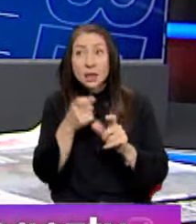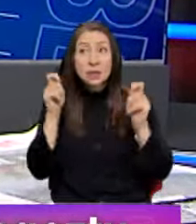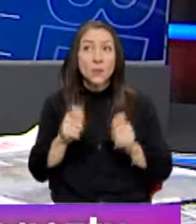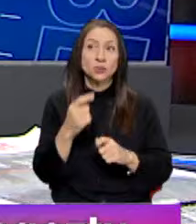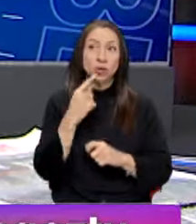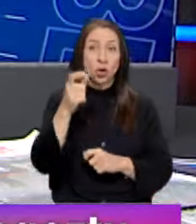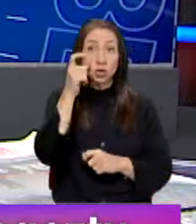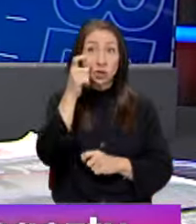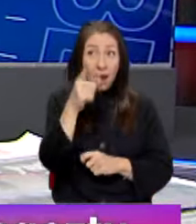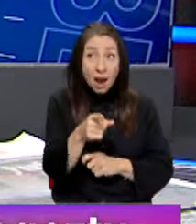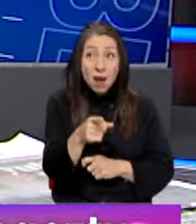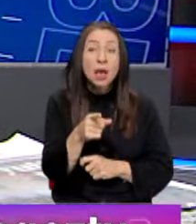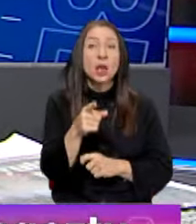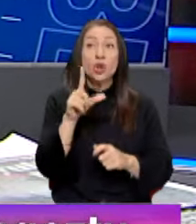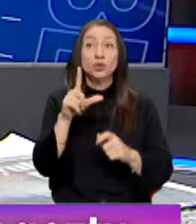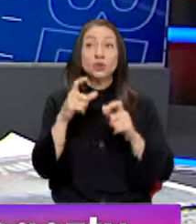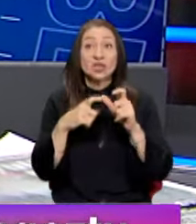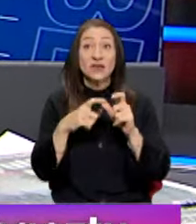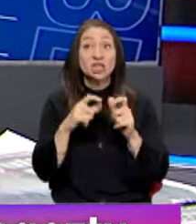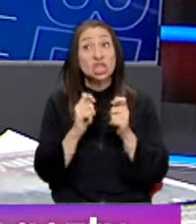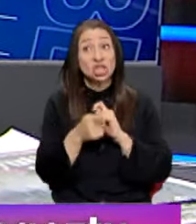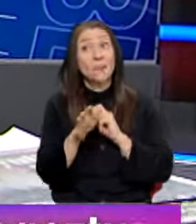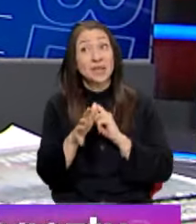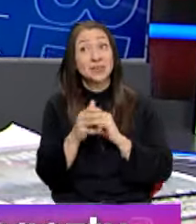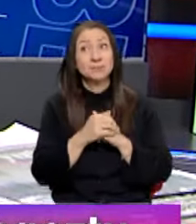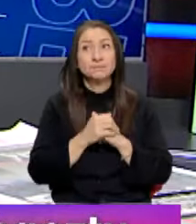dedi Özgür Özel Lütfü Savaş